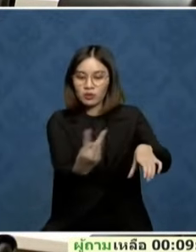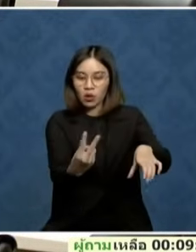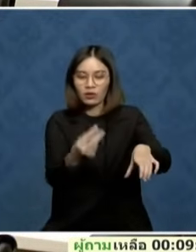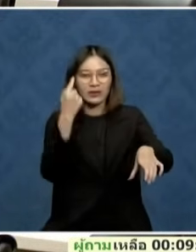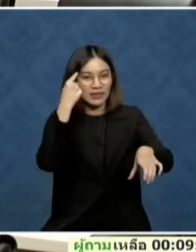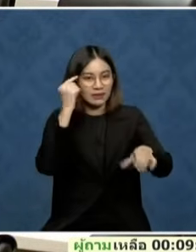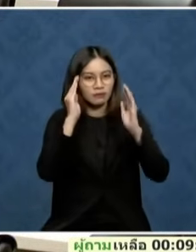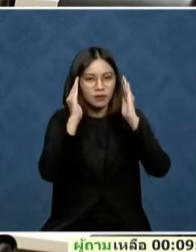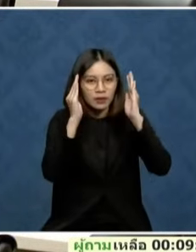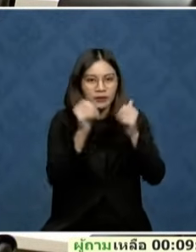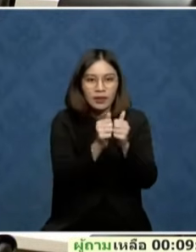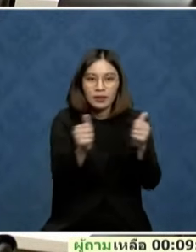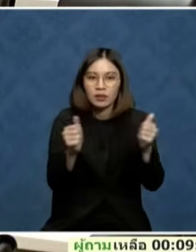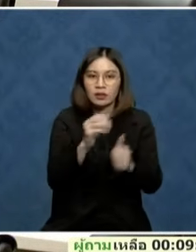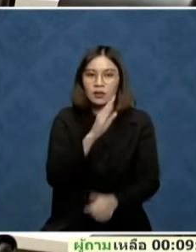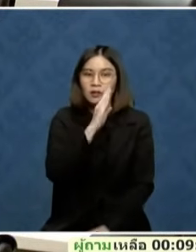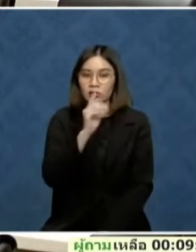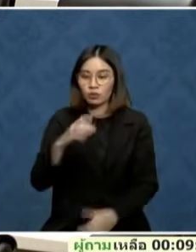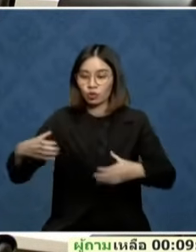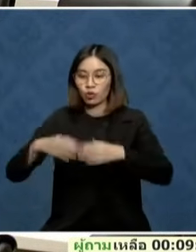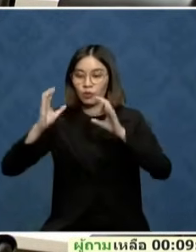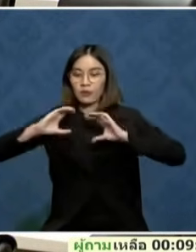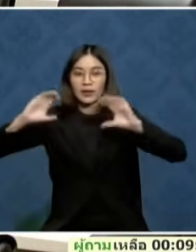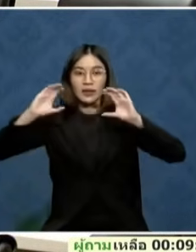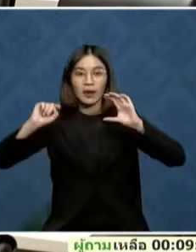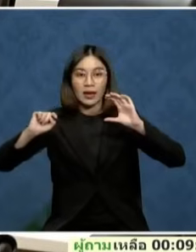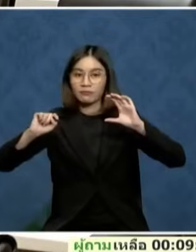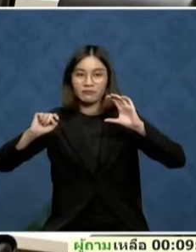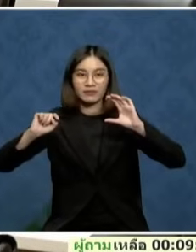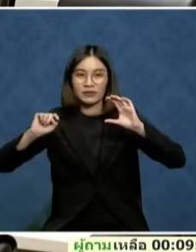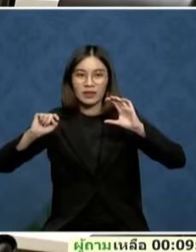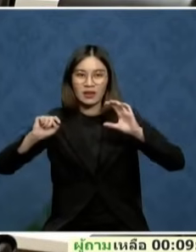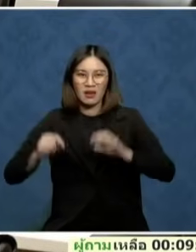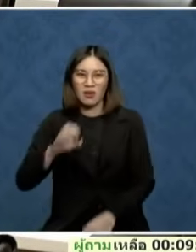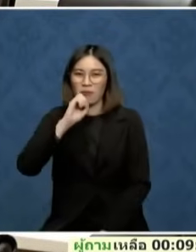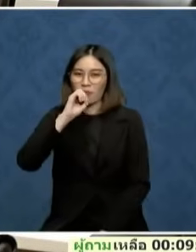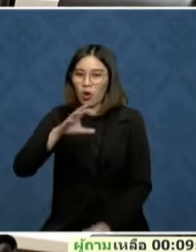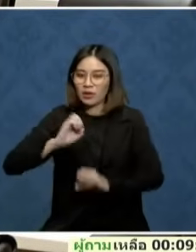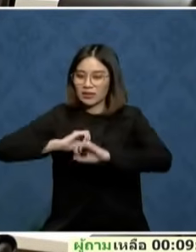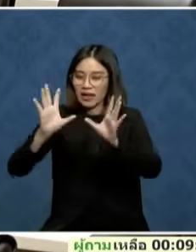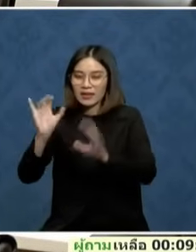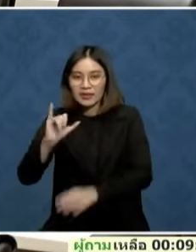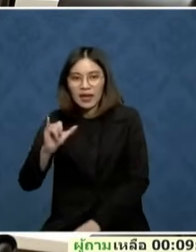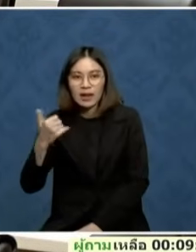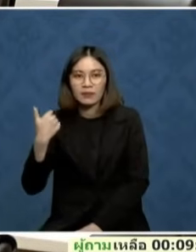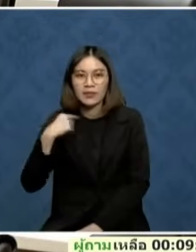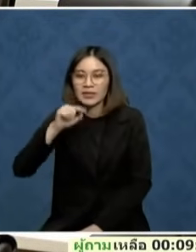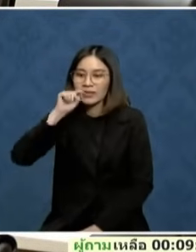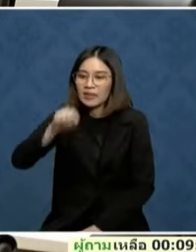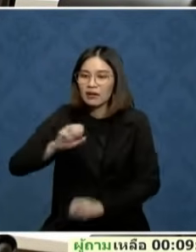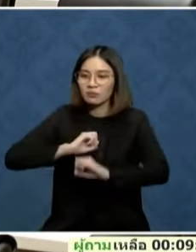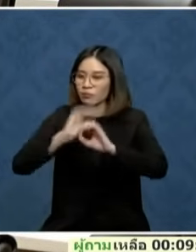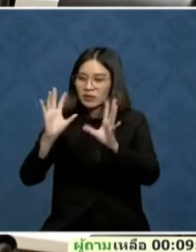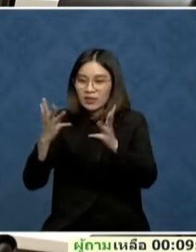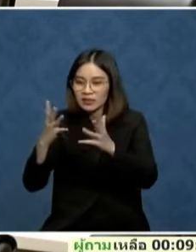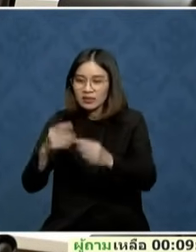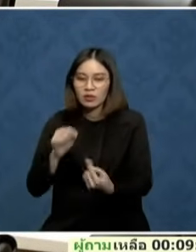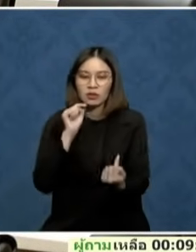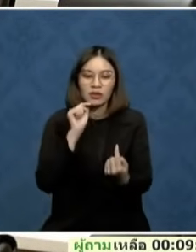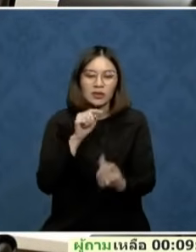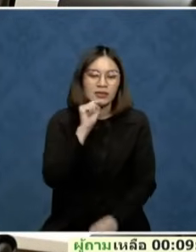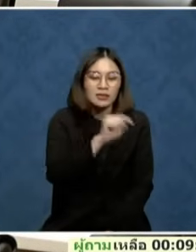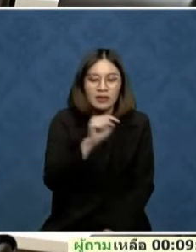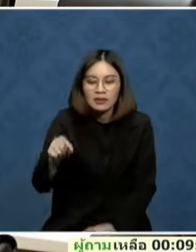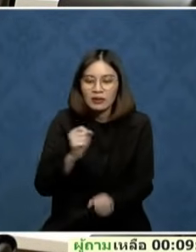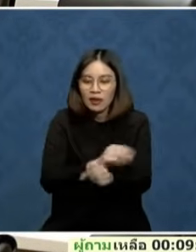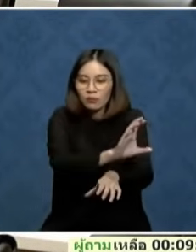ใจแต่หากรัฐบาลไม่สามารถให้คำยืนยันหรือมีข้อสั่งการที่ชัดเจนไปยังหน่วยงานต่าง